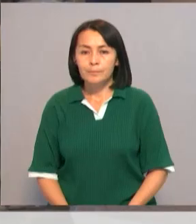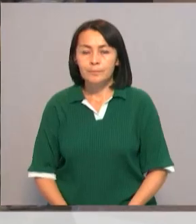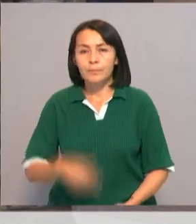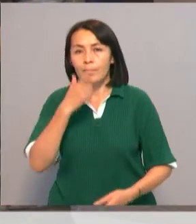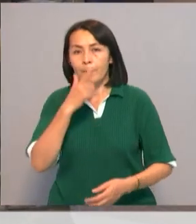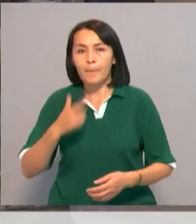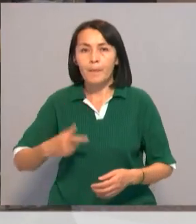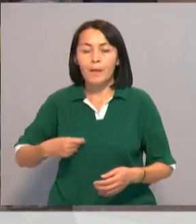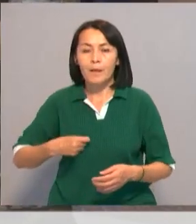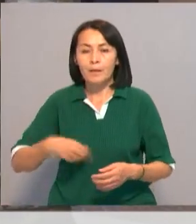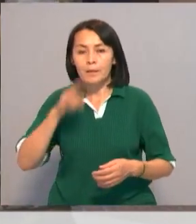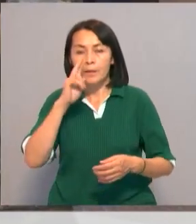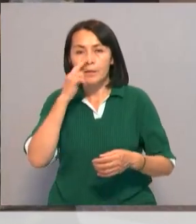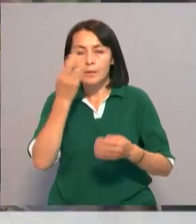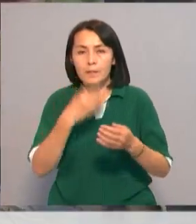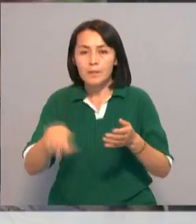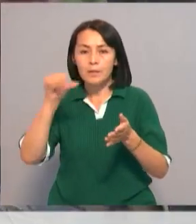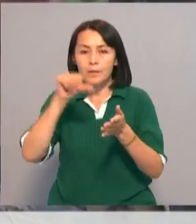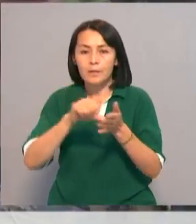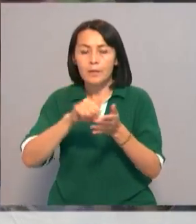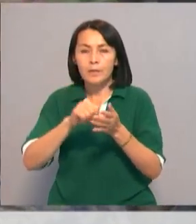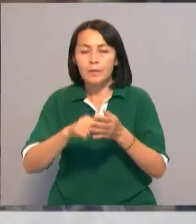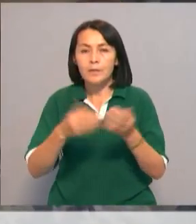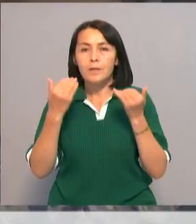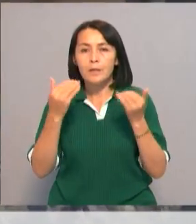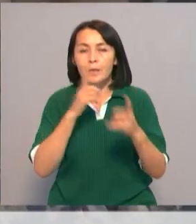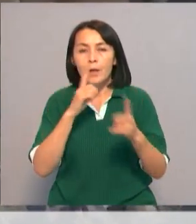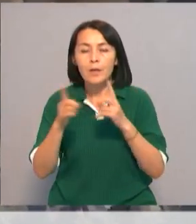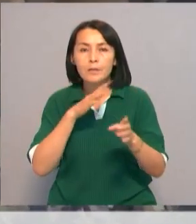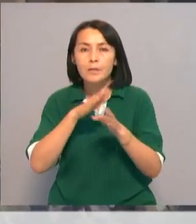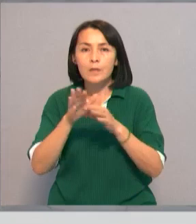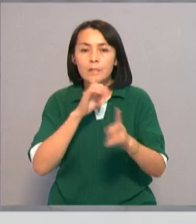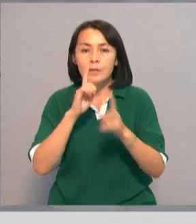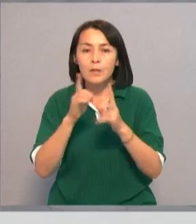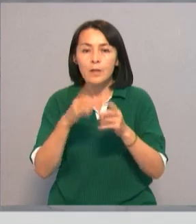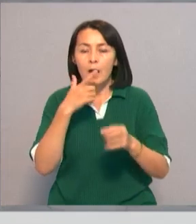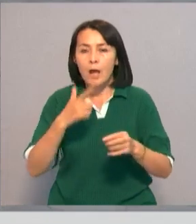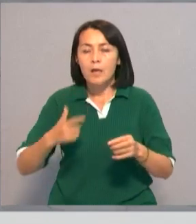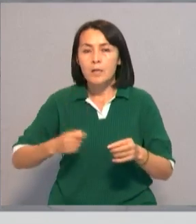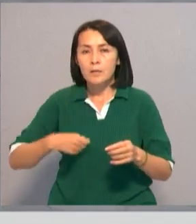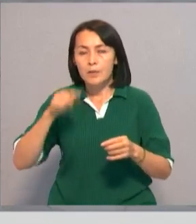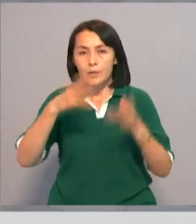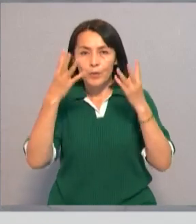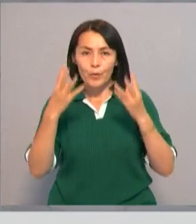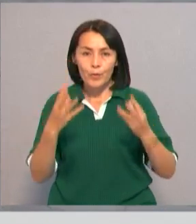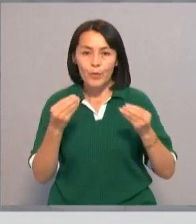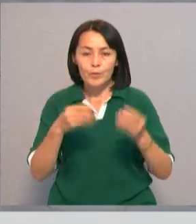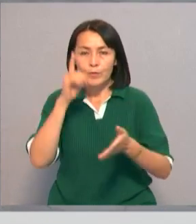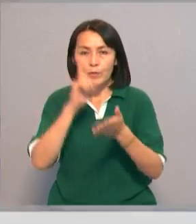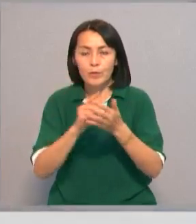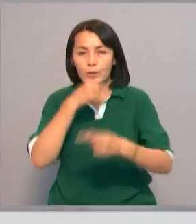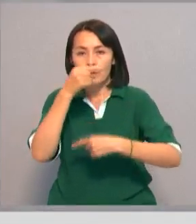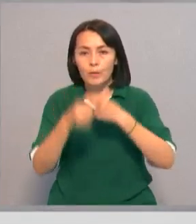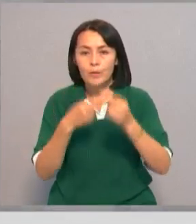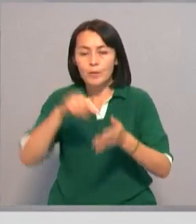Солдаты в Шымкенте приняли участие в психопоэтическом вечере. На совещании прошел семинар-тренинг для солдат. В этот день исполнители долга перед